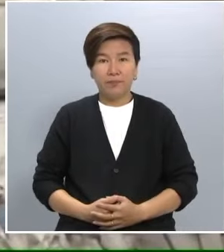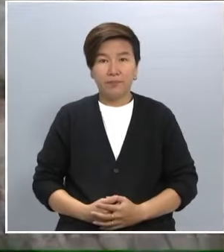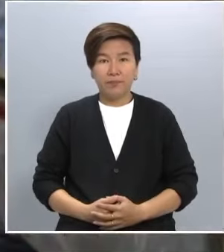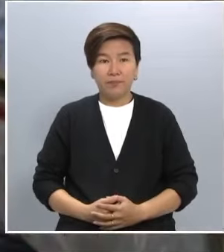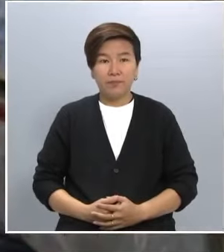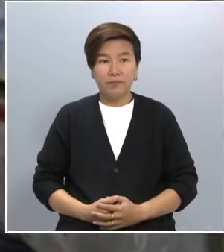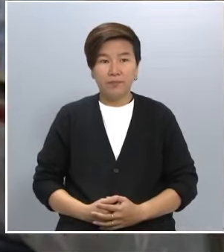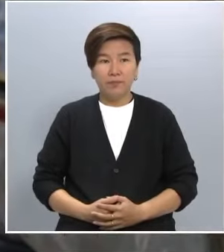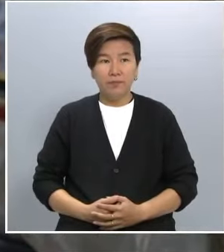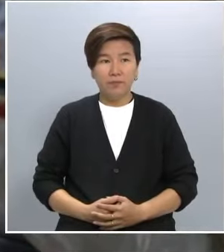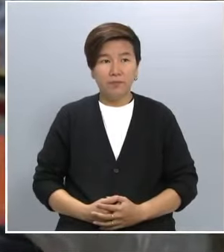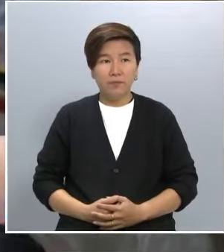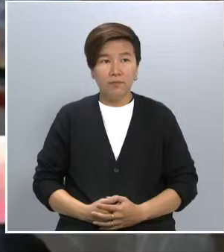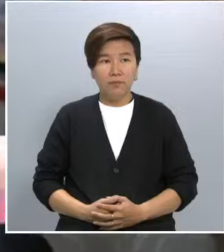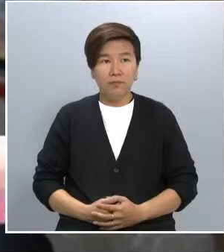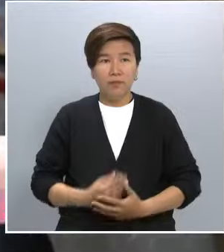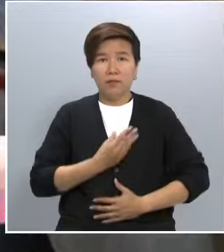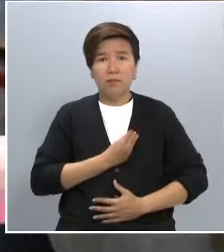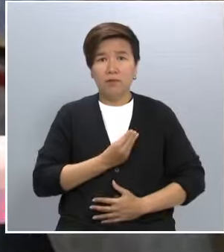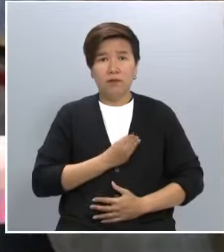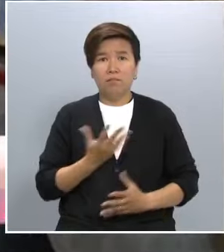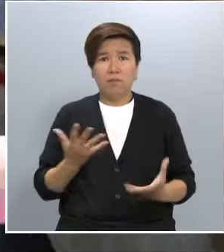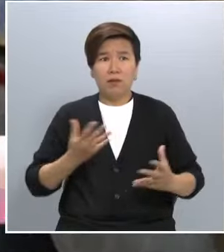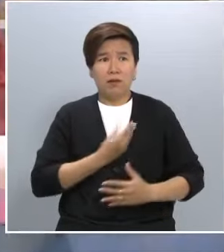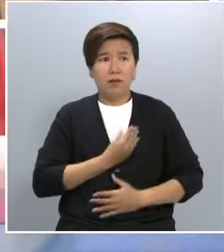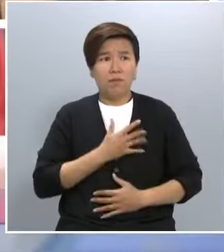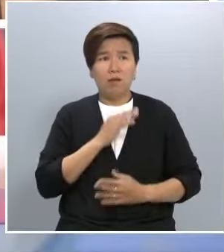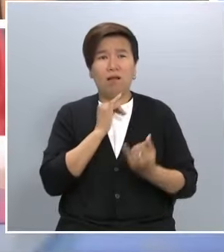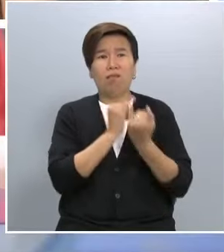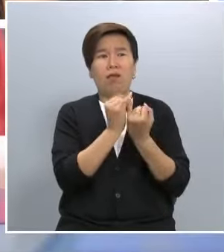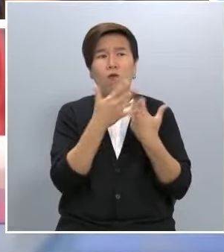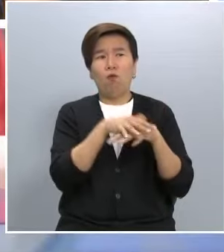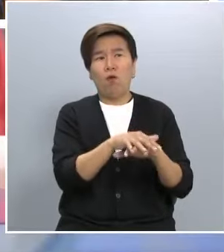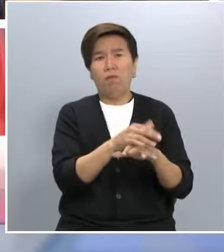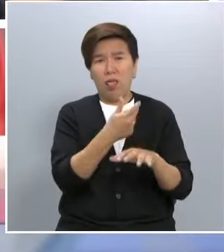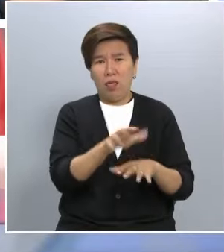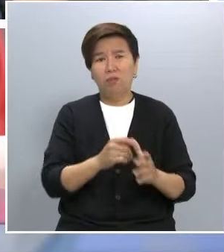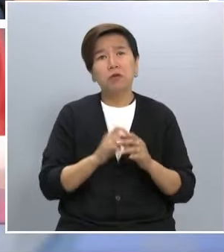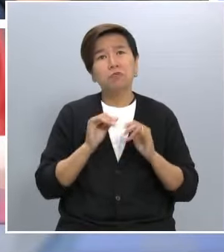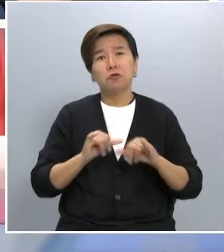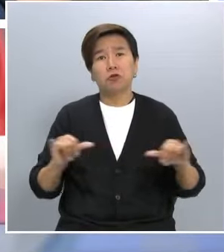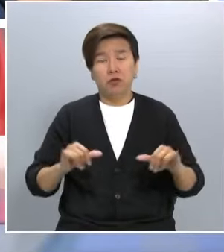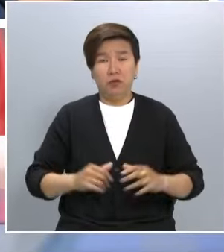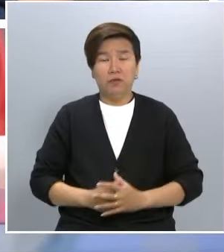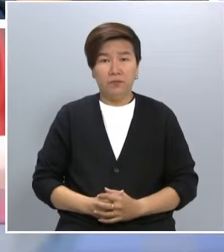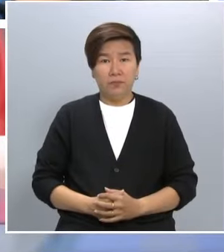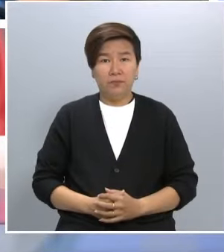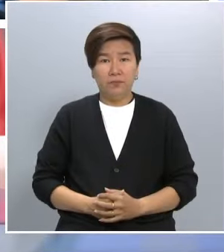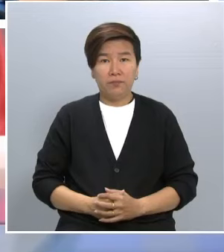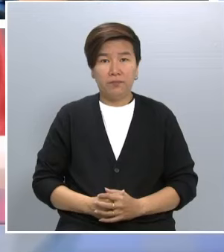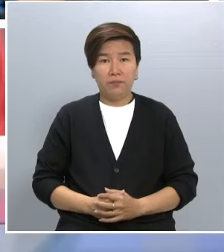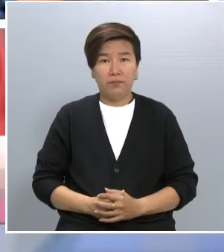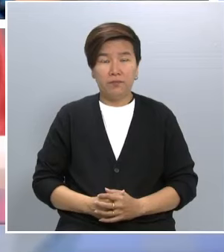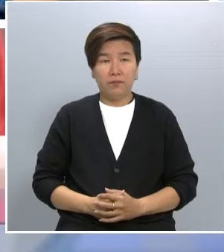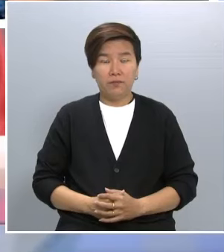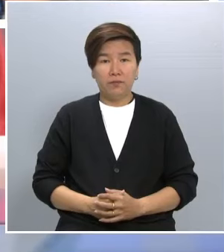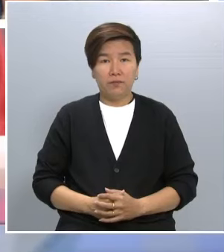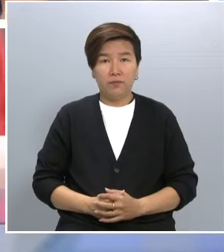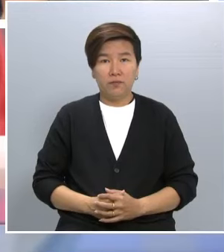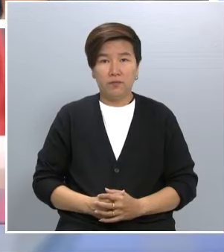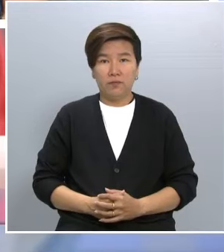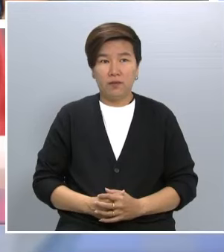ไม่ตื่นเต้นนะคะอยู่จนปกติคือเราชินกับเขาแล้วอะเฉย ๆแล้วในส่วนตรงนี้